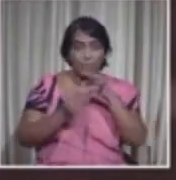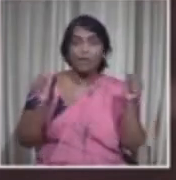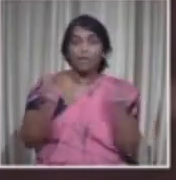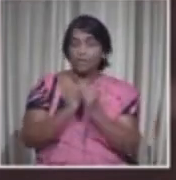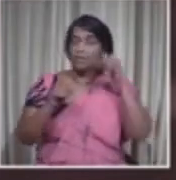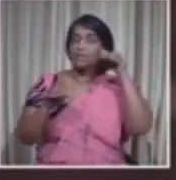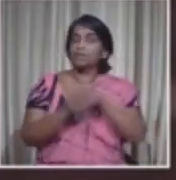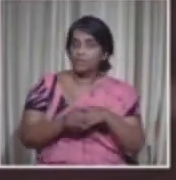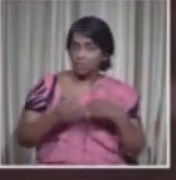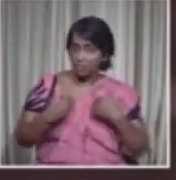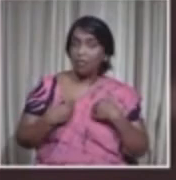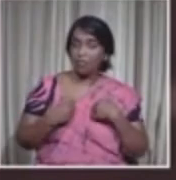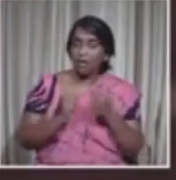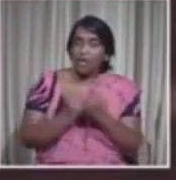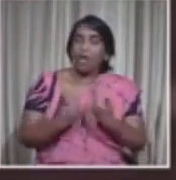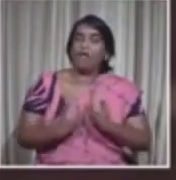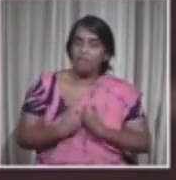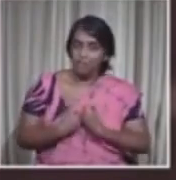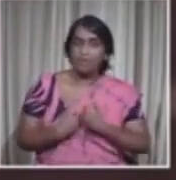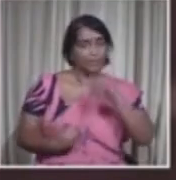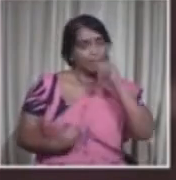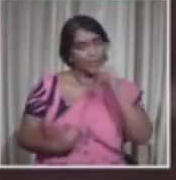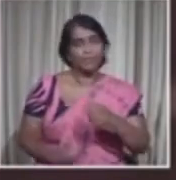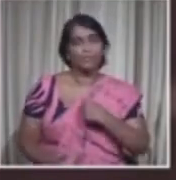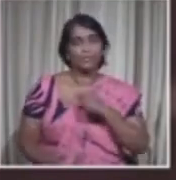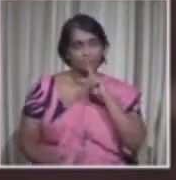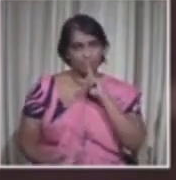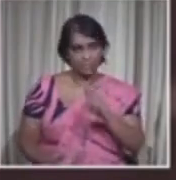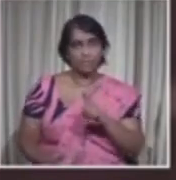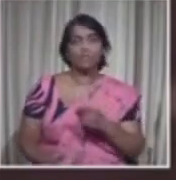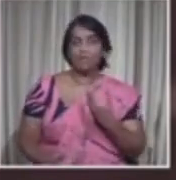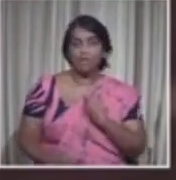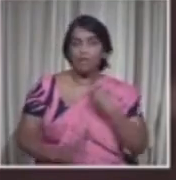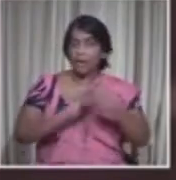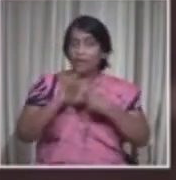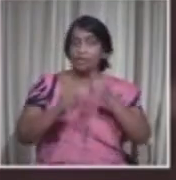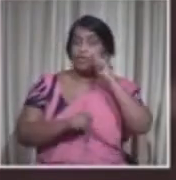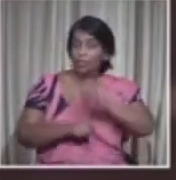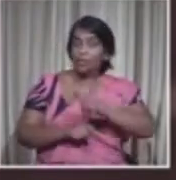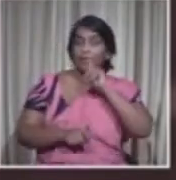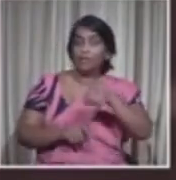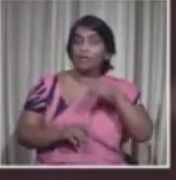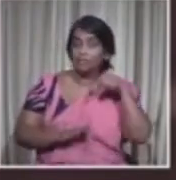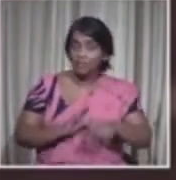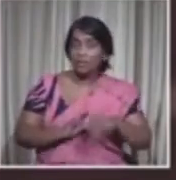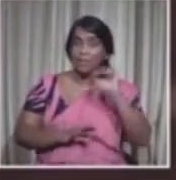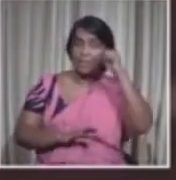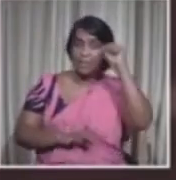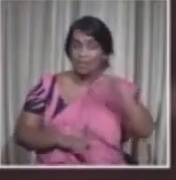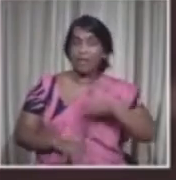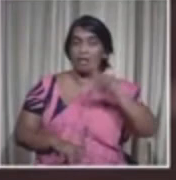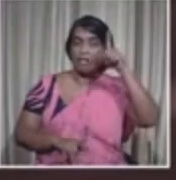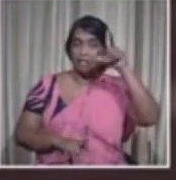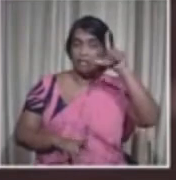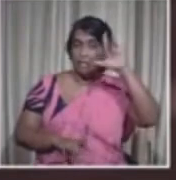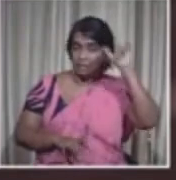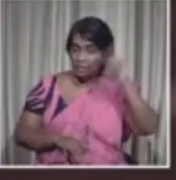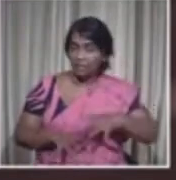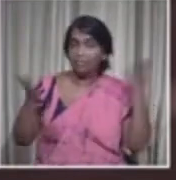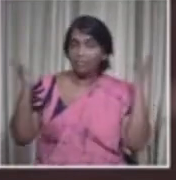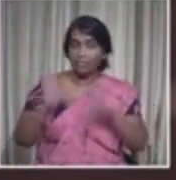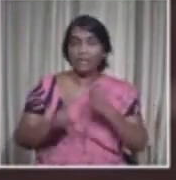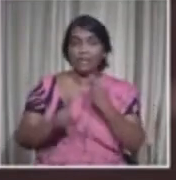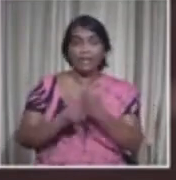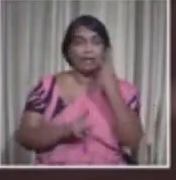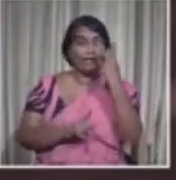ඇතුලේ අපිට තියනවා කියලා අපි පැහැදිලිව කියනවා අපි රටේ ජනතාවට කියනවා මේ 50000ක් 70000ක් බෑලා 2